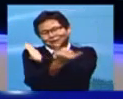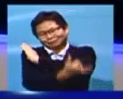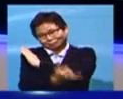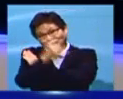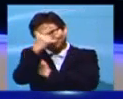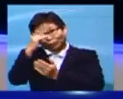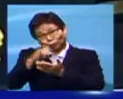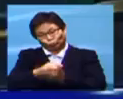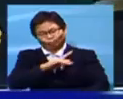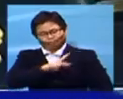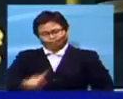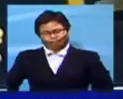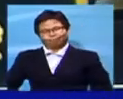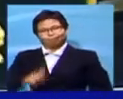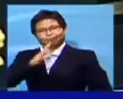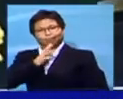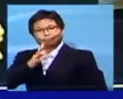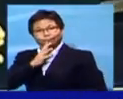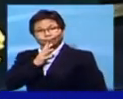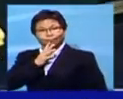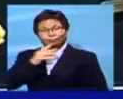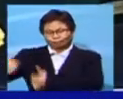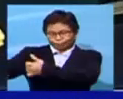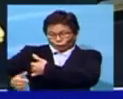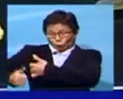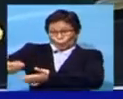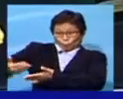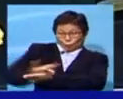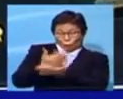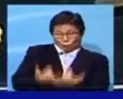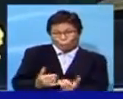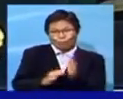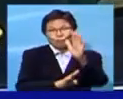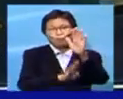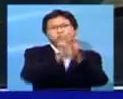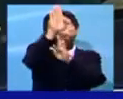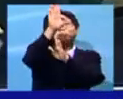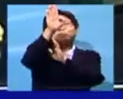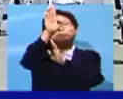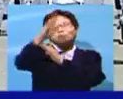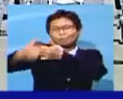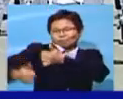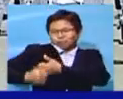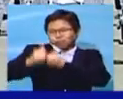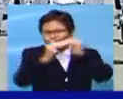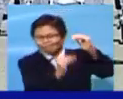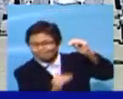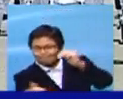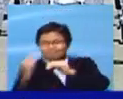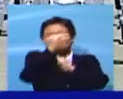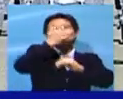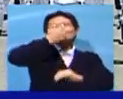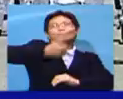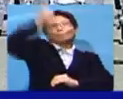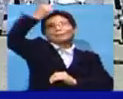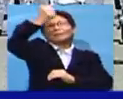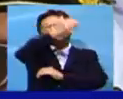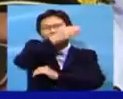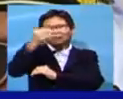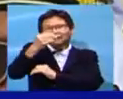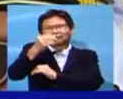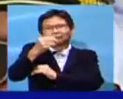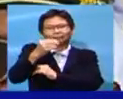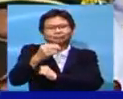justeru Baginda menyeru kepada pewaris ATM supaya melonjakkan kedudukan angkatan tentera ke Puncak yang lebih tinggi dan